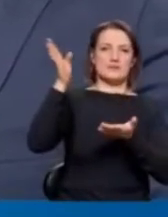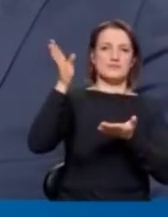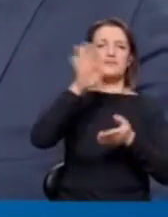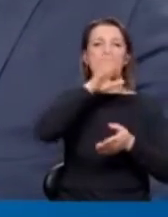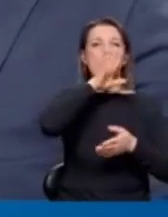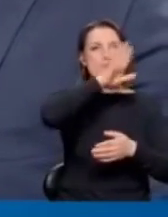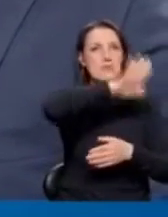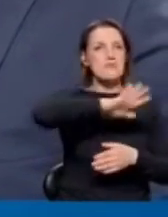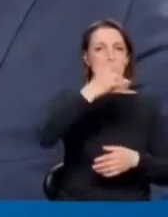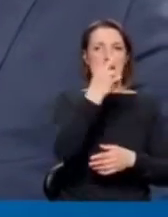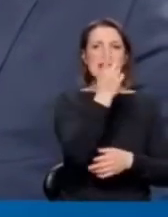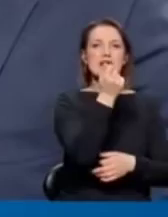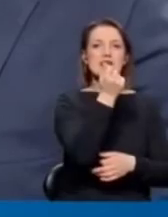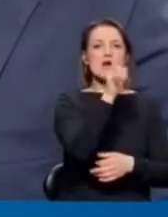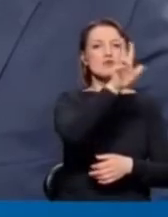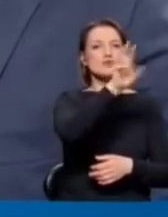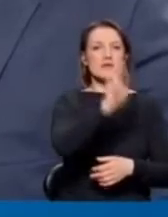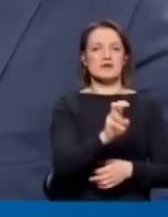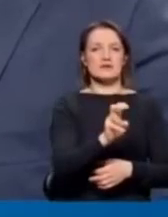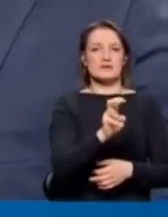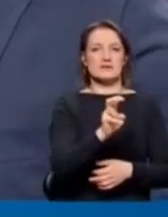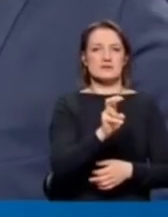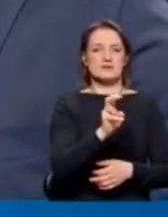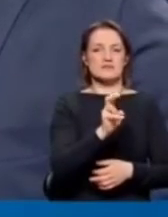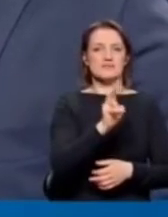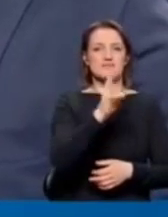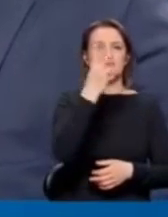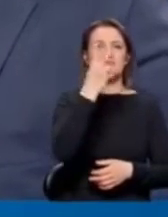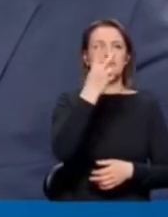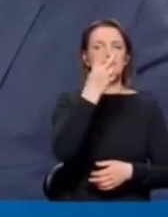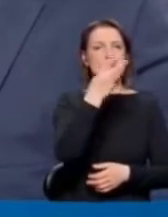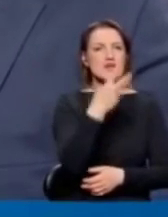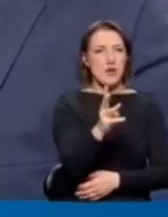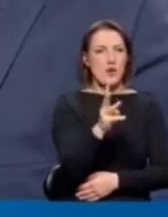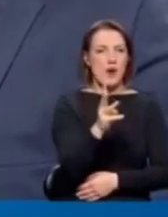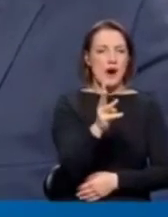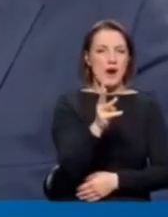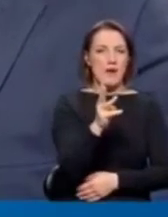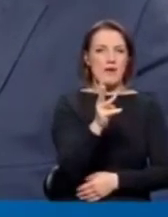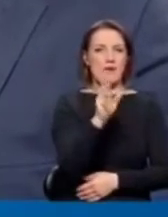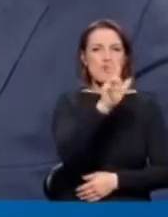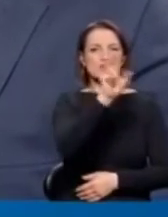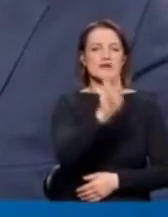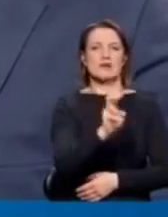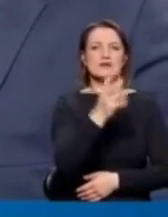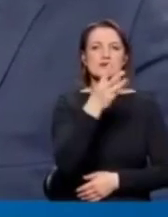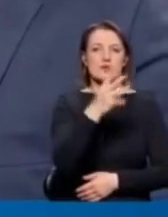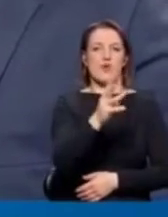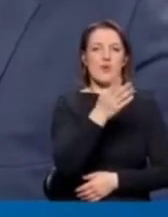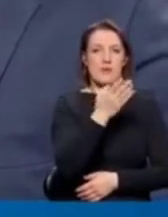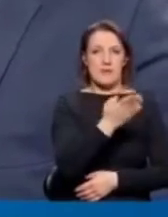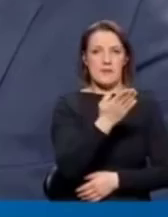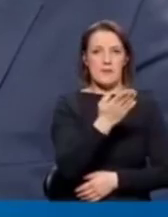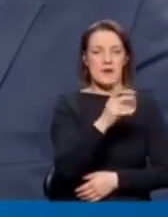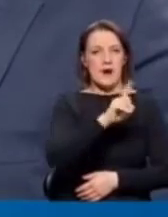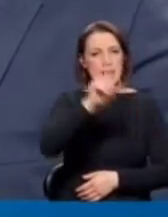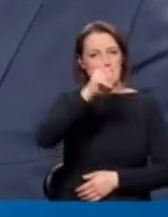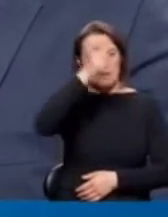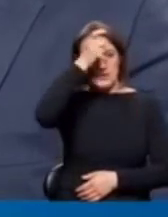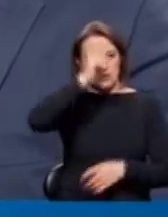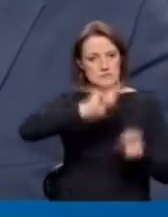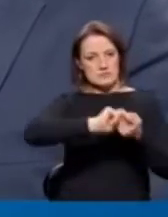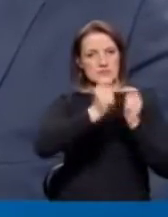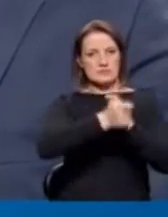Avrupa'da 2 lira 38 Sen tiki Euro 38 Sen neyse Hayır ben onu da hemen Türk